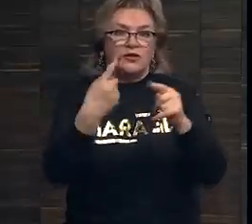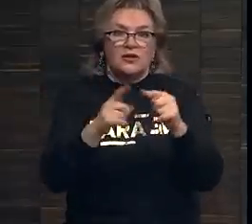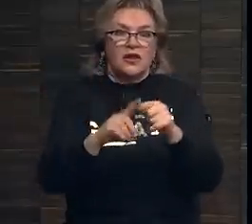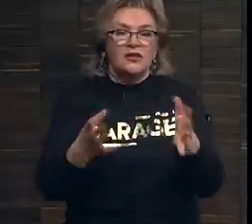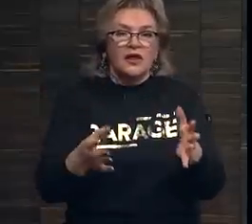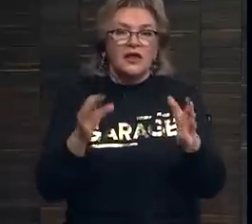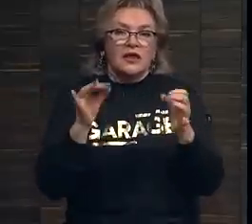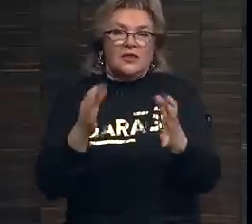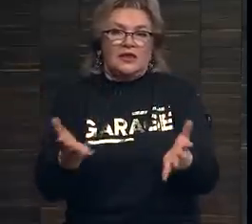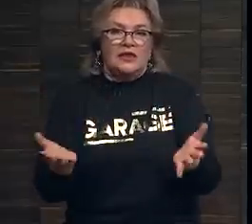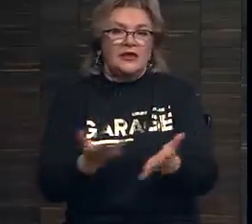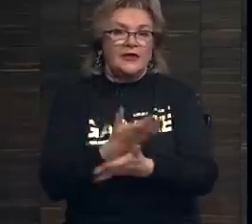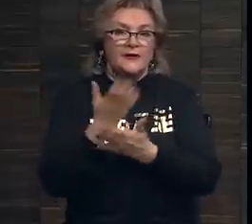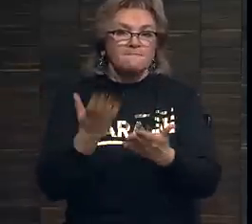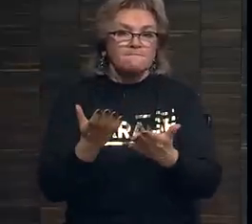и